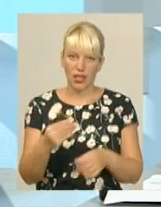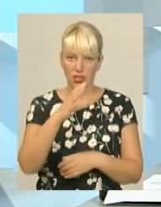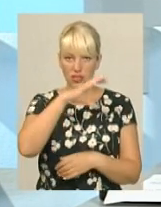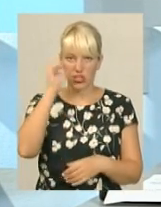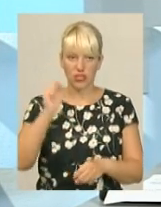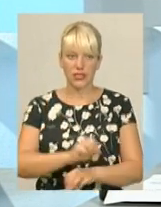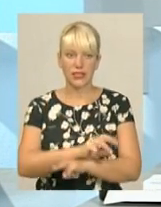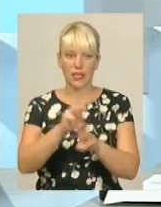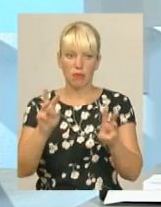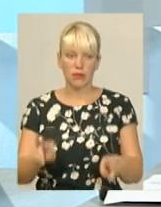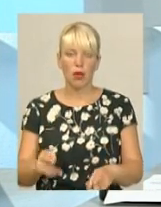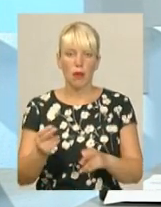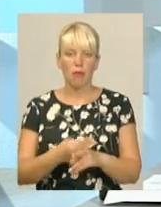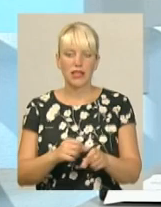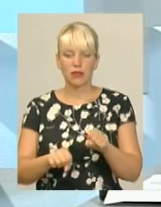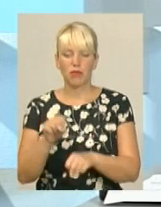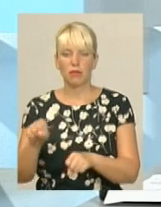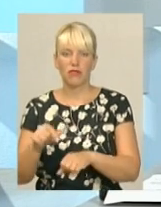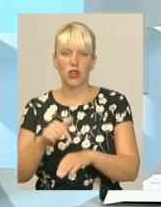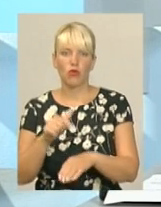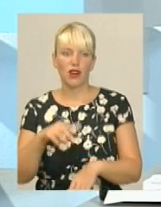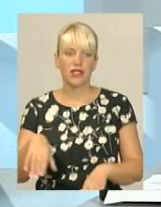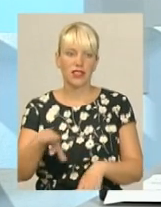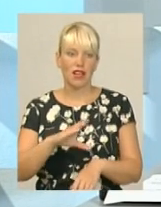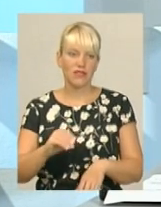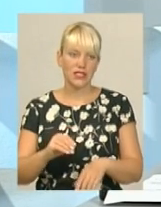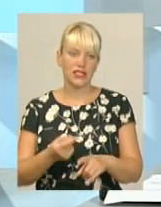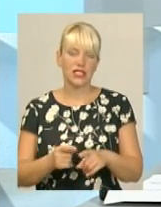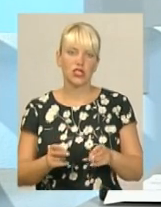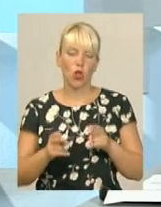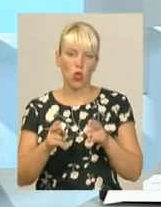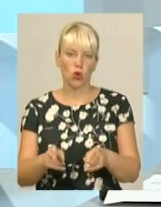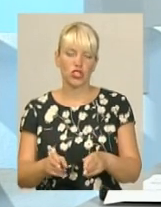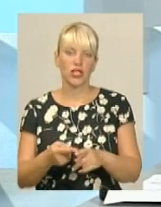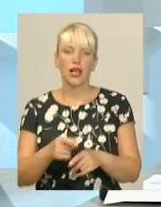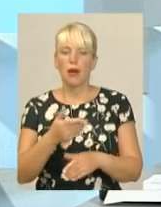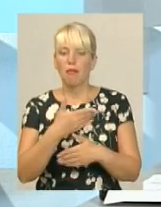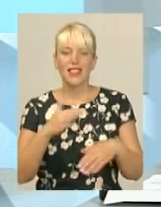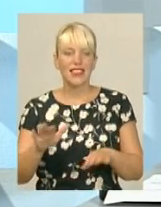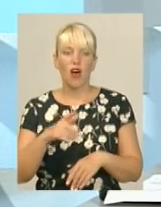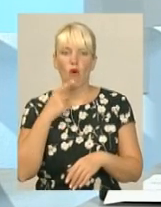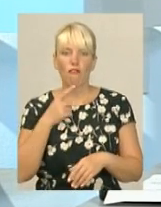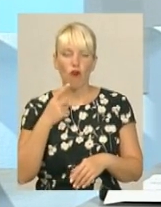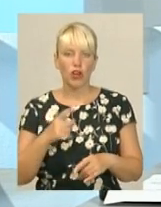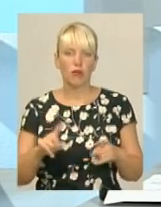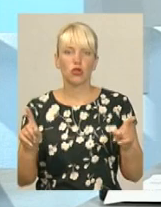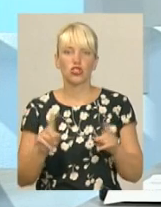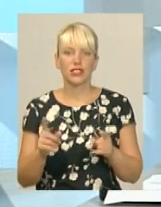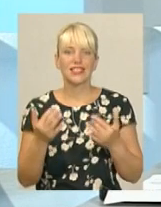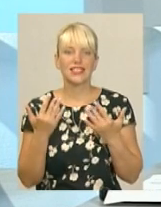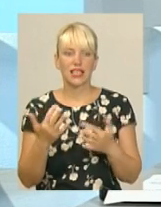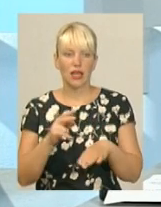забезпечують безперебійно реагування на всі повідомлення про злочини та пригоди. Ми ж не говоримо, скільки